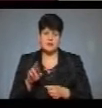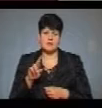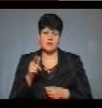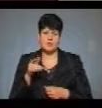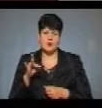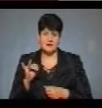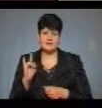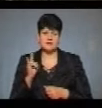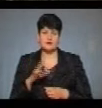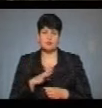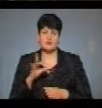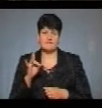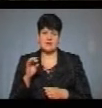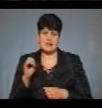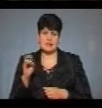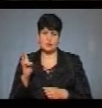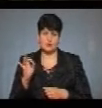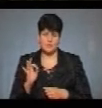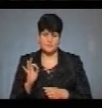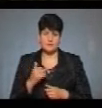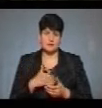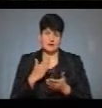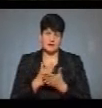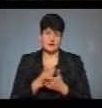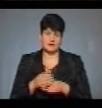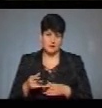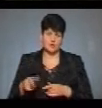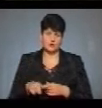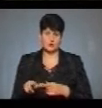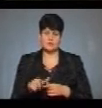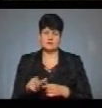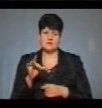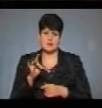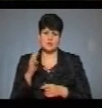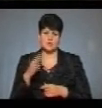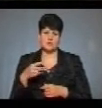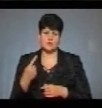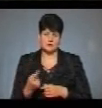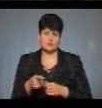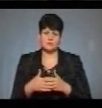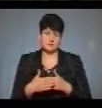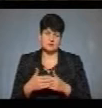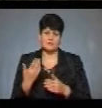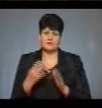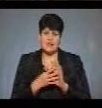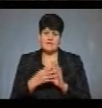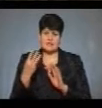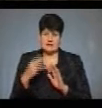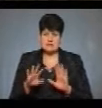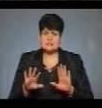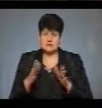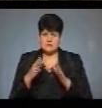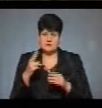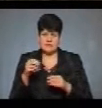«Рено». Ми знаходимося на трасі Р-41 поблизу села Чистилів. Тут близько 9:30 трапилася